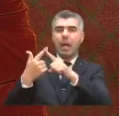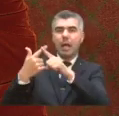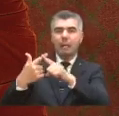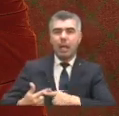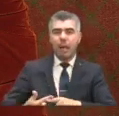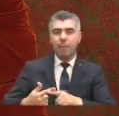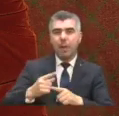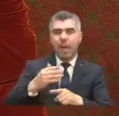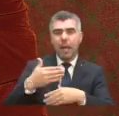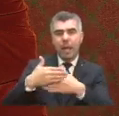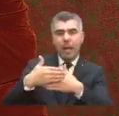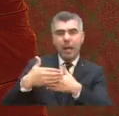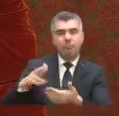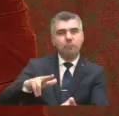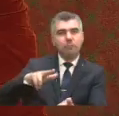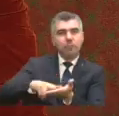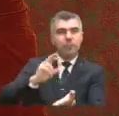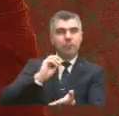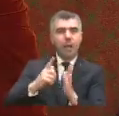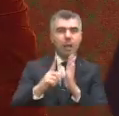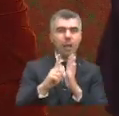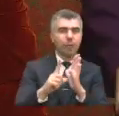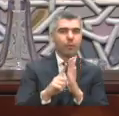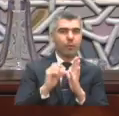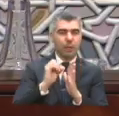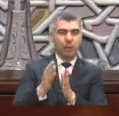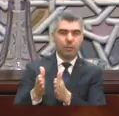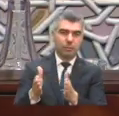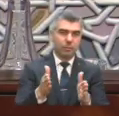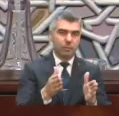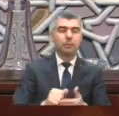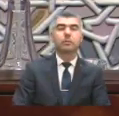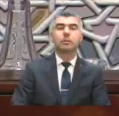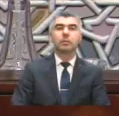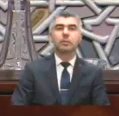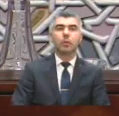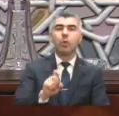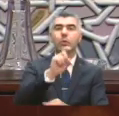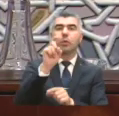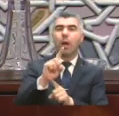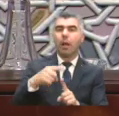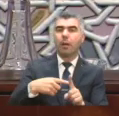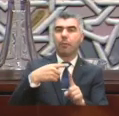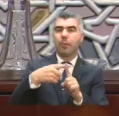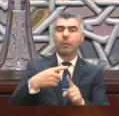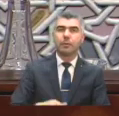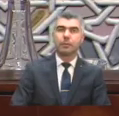الله في مصدرات المصادقة. شكرا السيدة الوزيرة. هل هناك تعقيبات إضافية؟